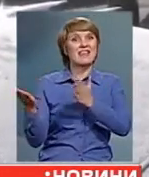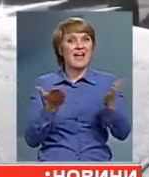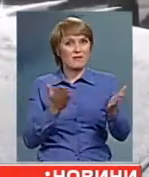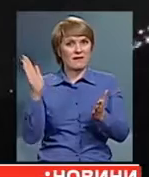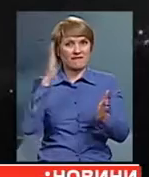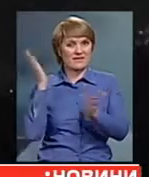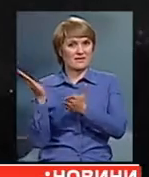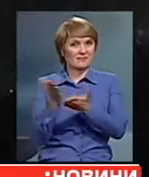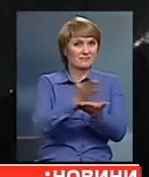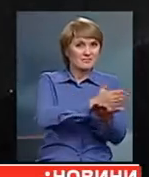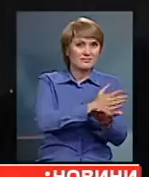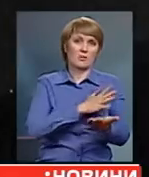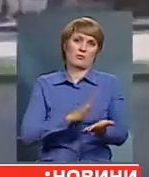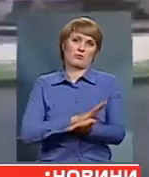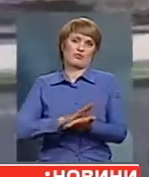чистим.